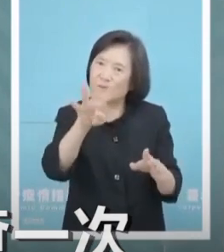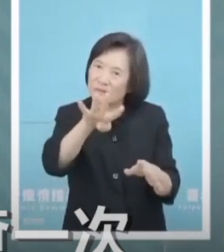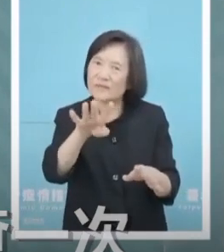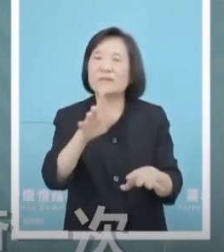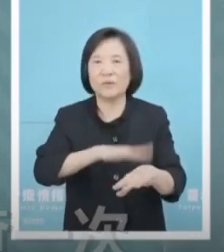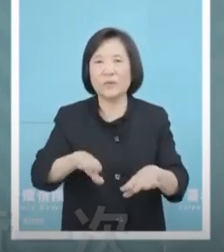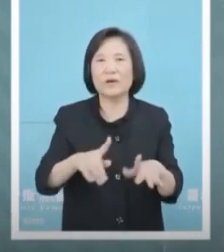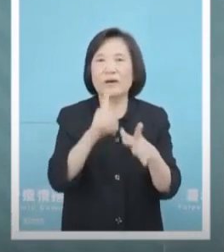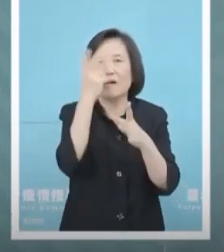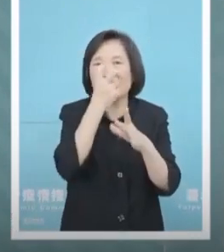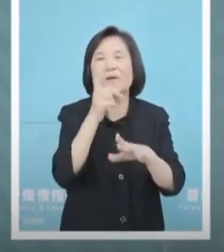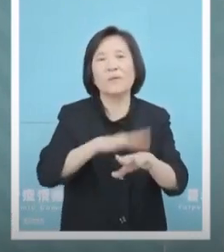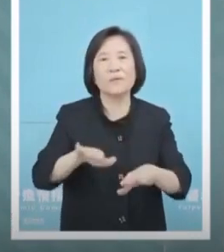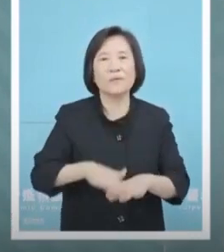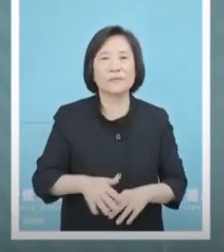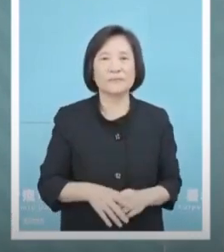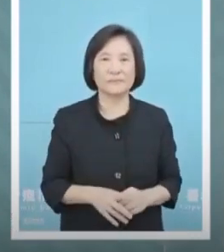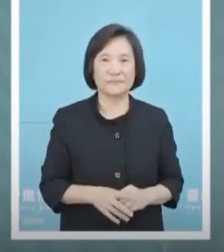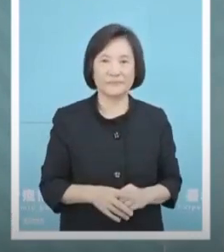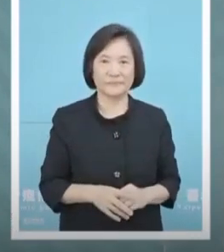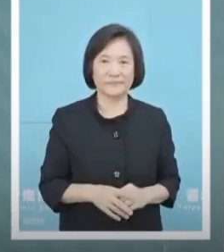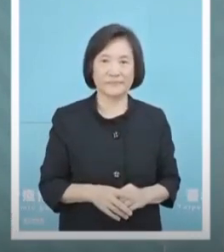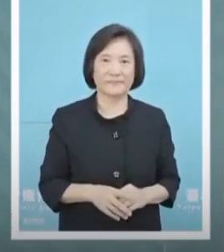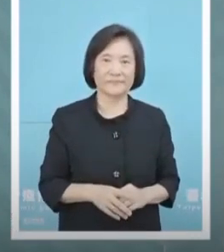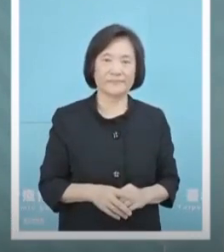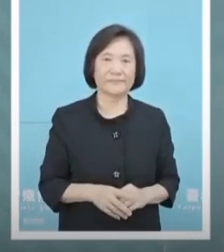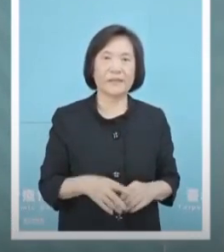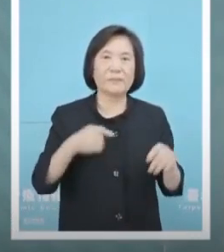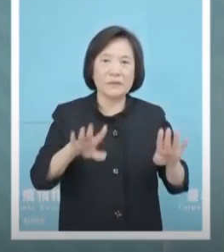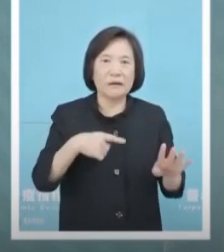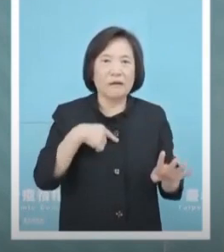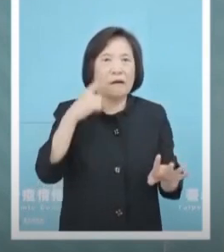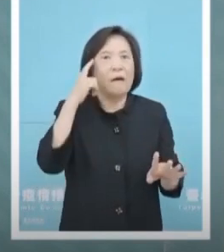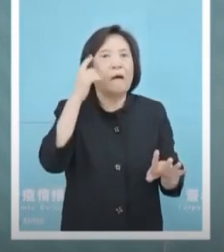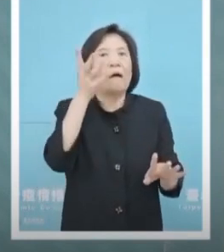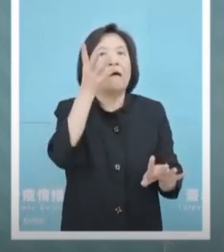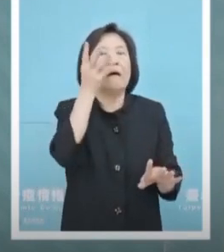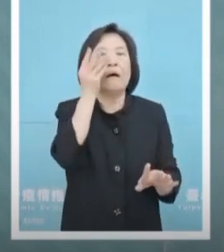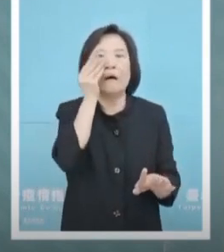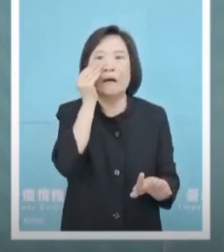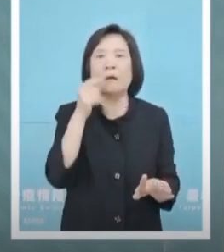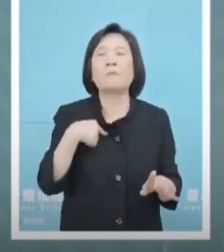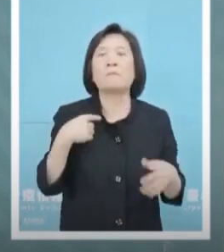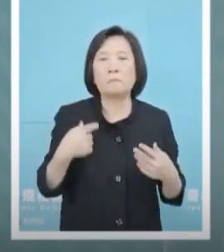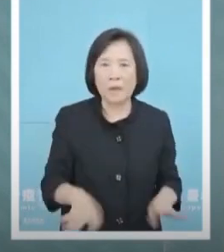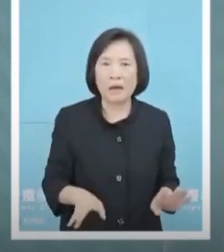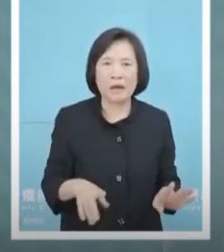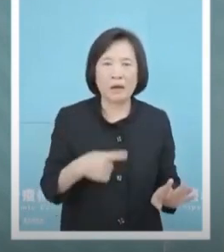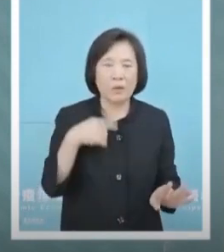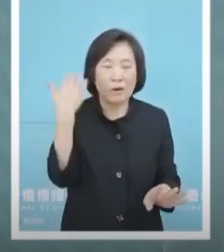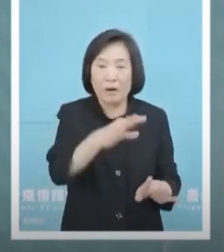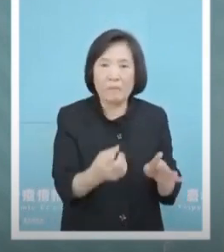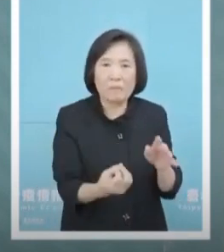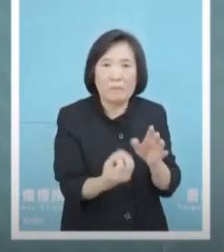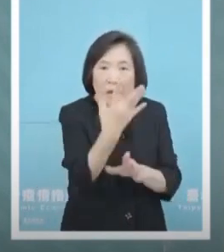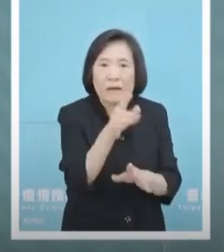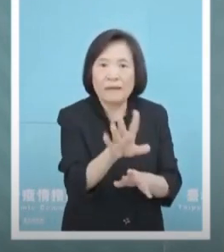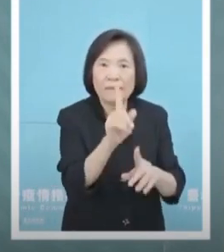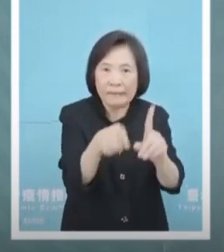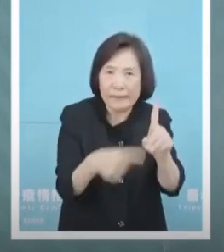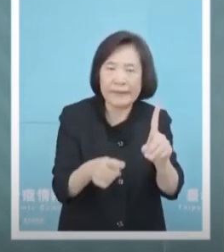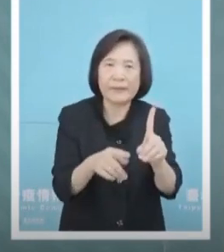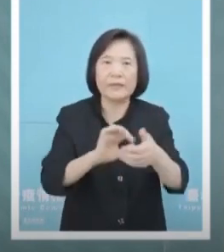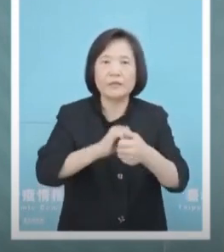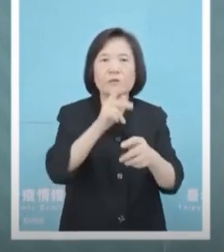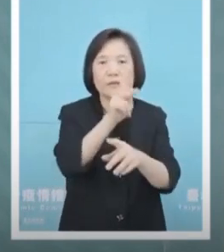了。所以这是给我们个经验的哦，一个危机出现，那就用